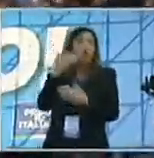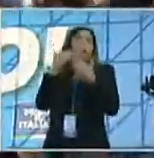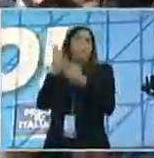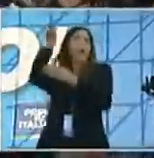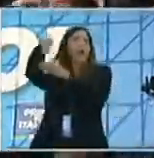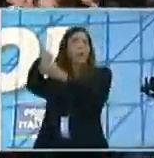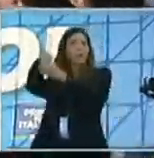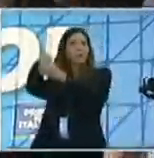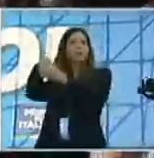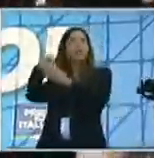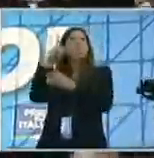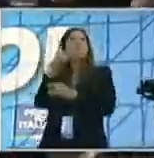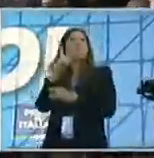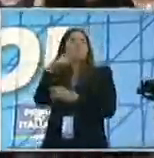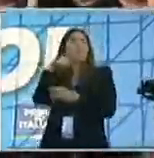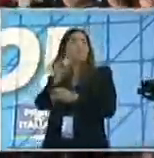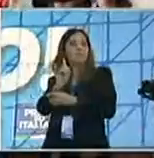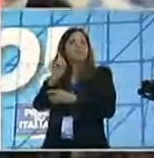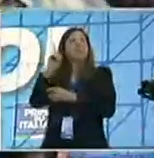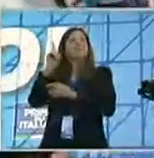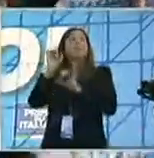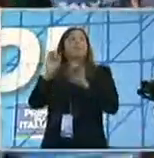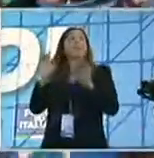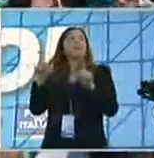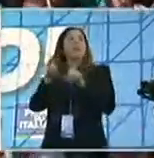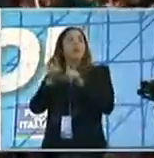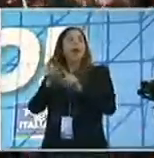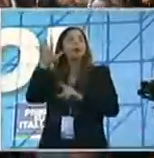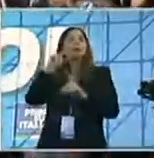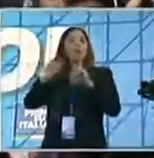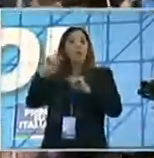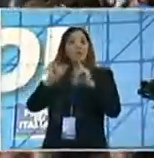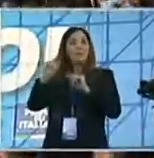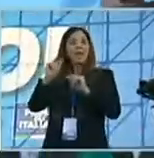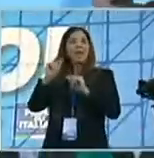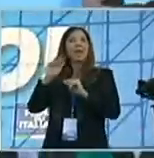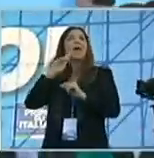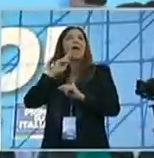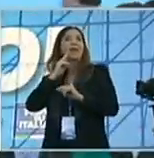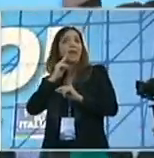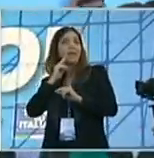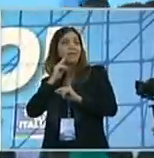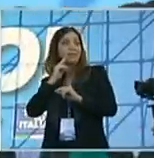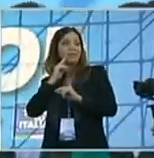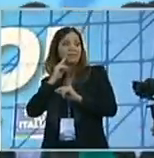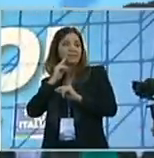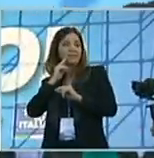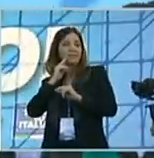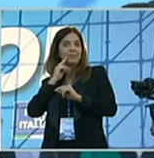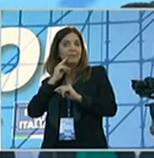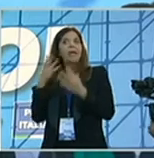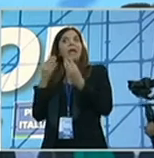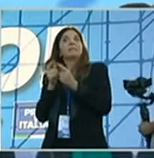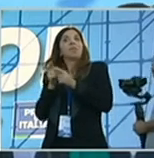Partito Democratico, 5 Stelle, Liberi e Uguali, il partito di Renzi, ma con loro e